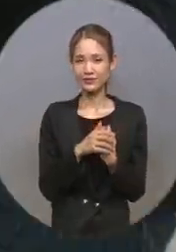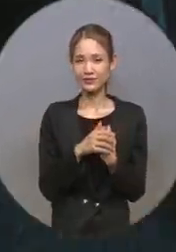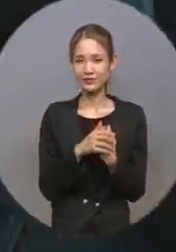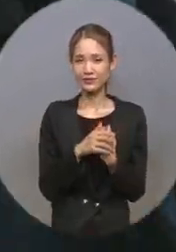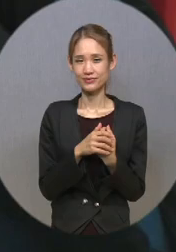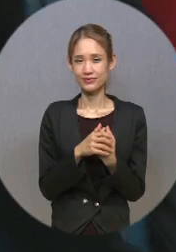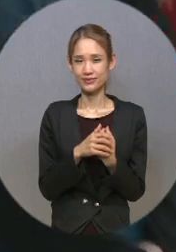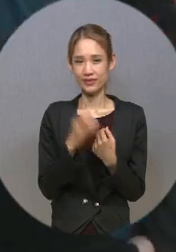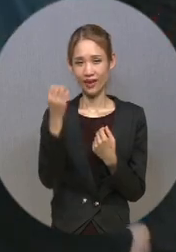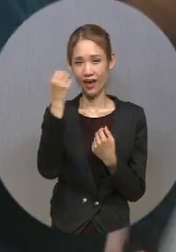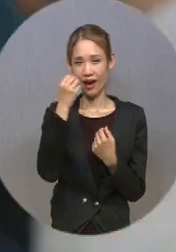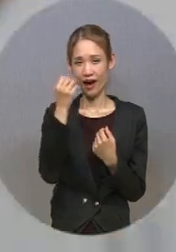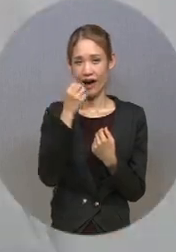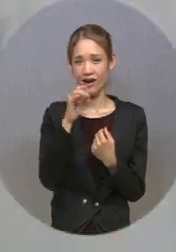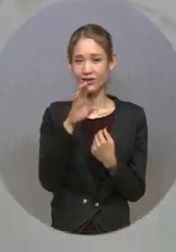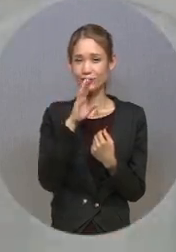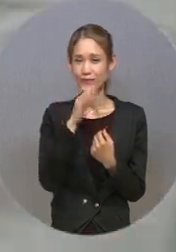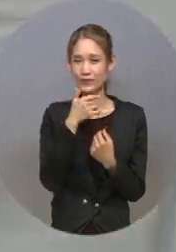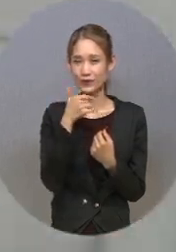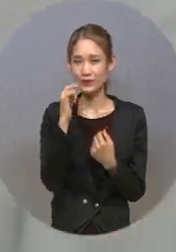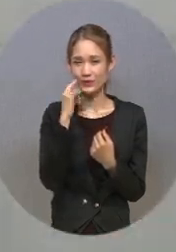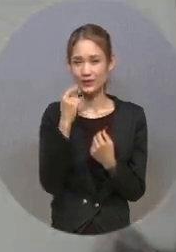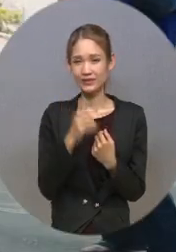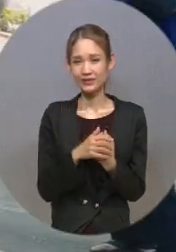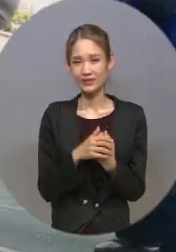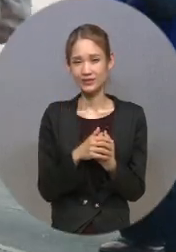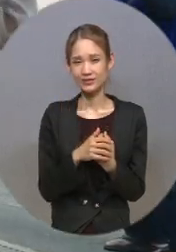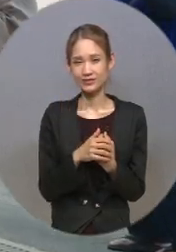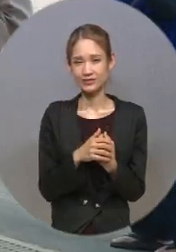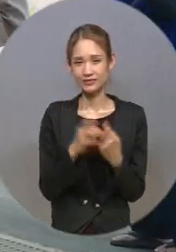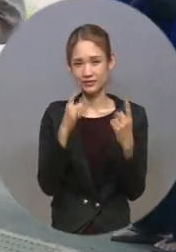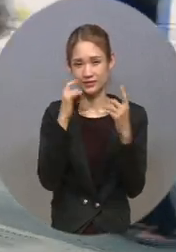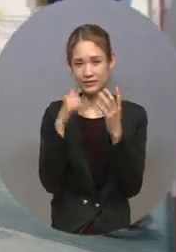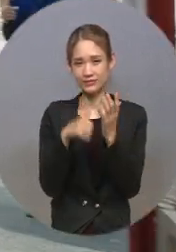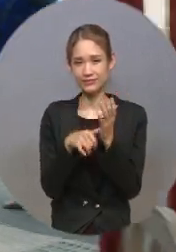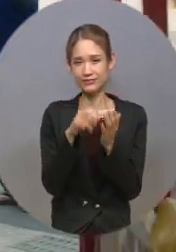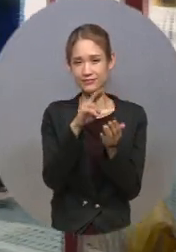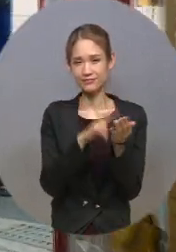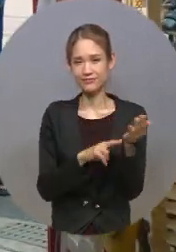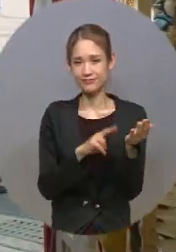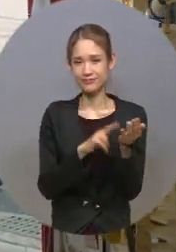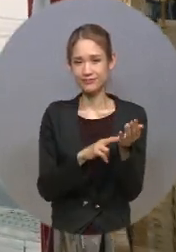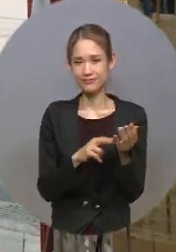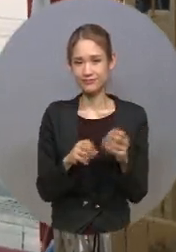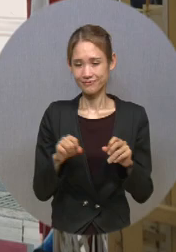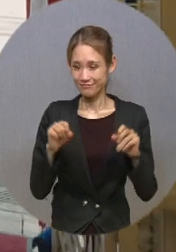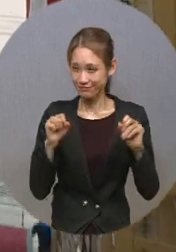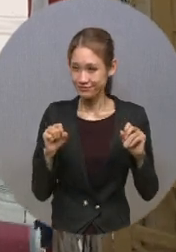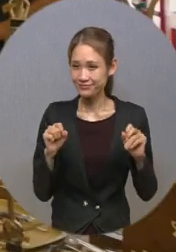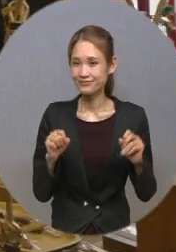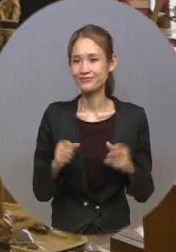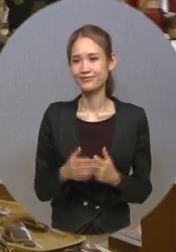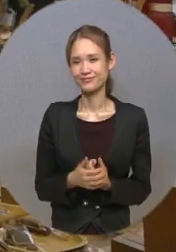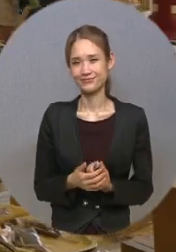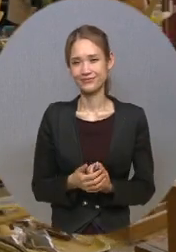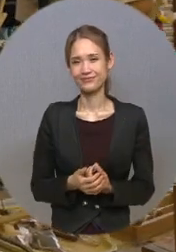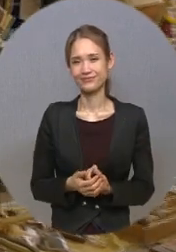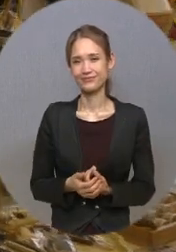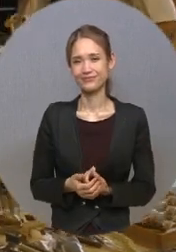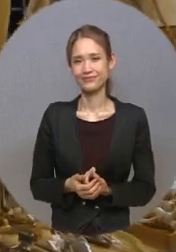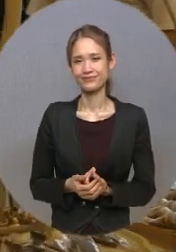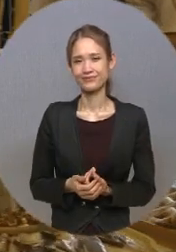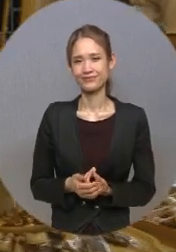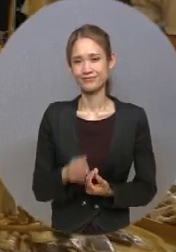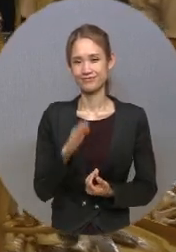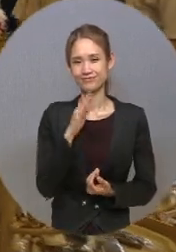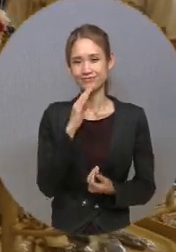오 마이 갓. 아, 기념품 같은 거 판매하는 곳이야. 그런 거 같아요. 안녕하세요. 이게